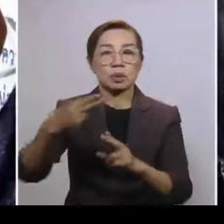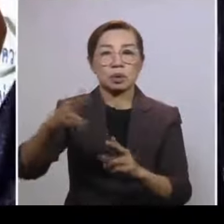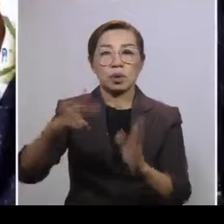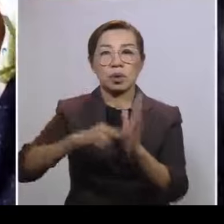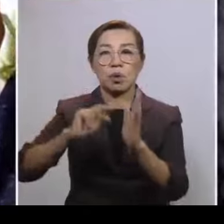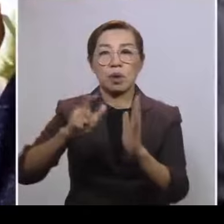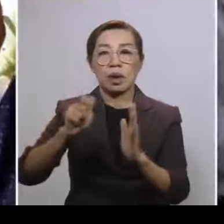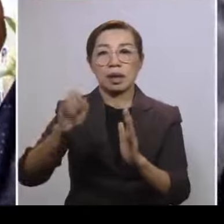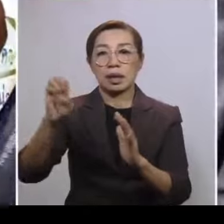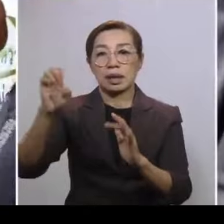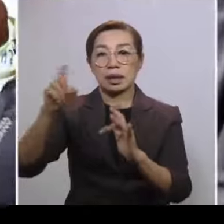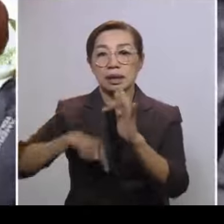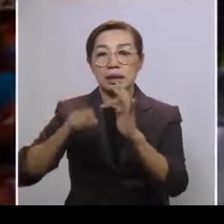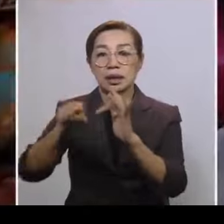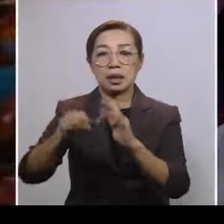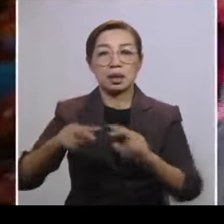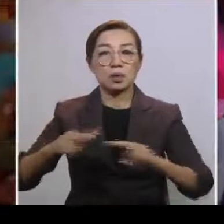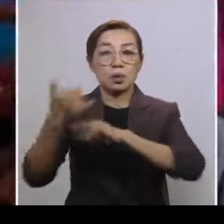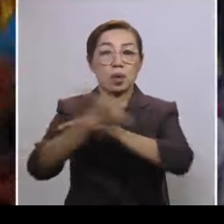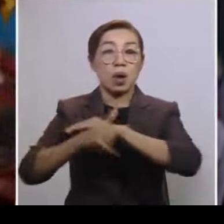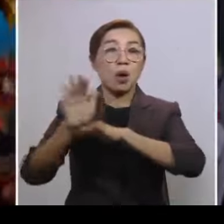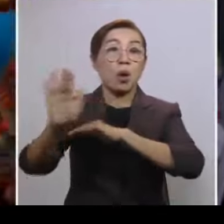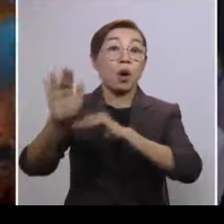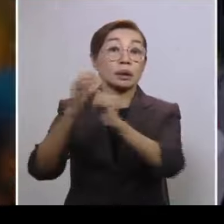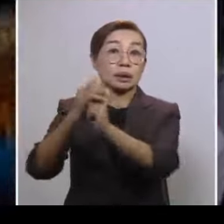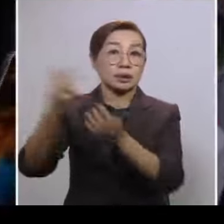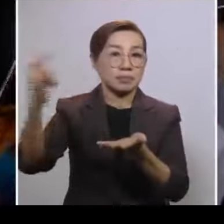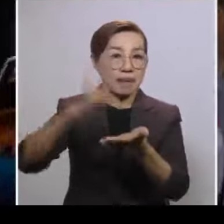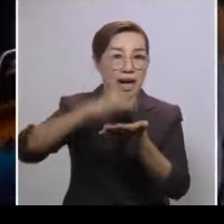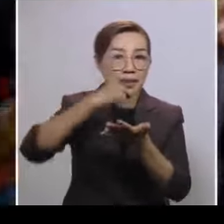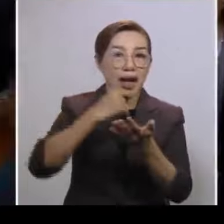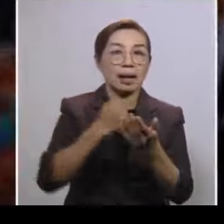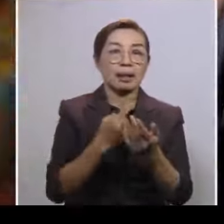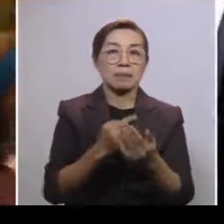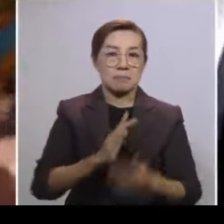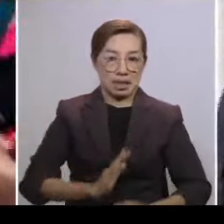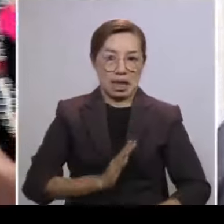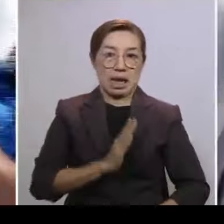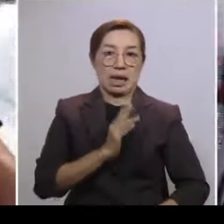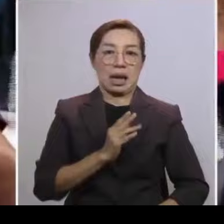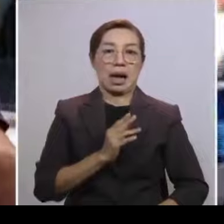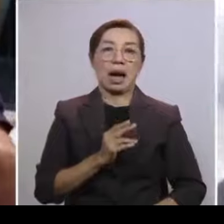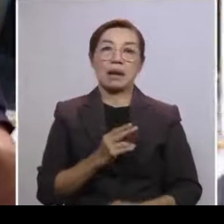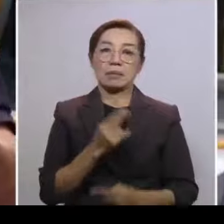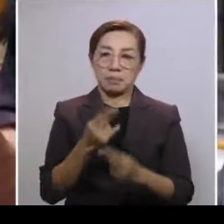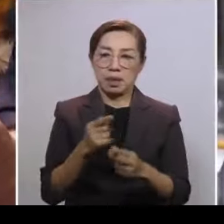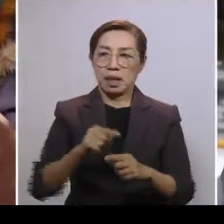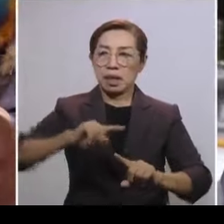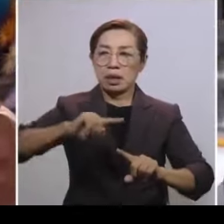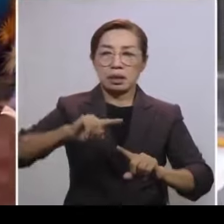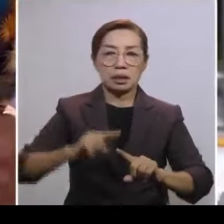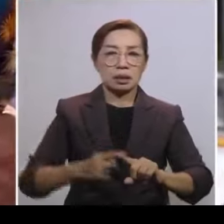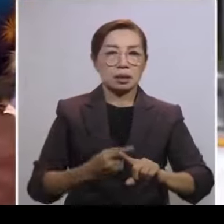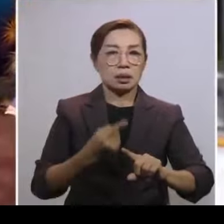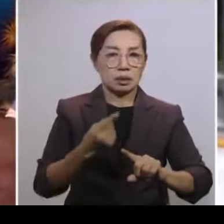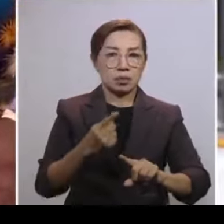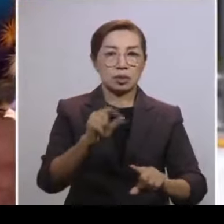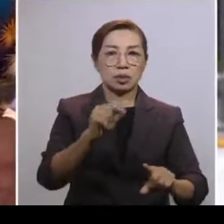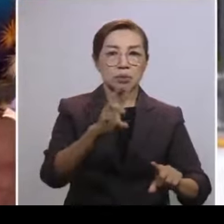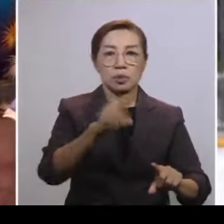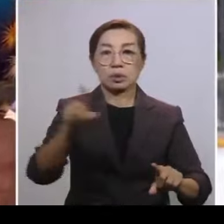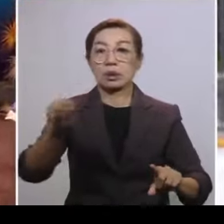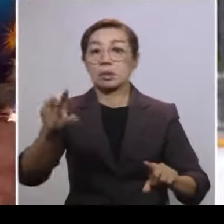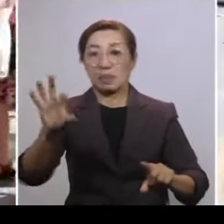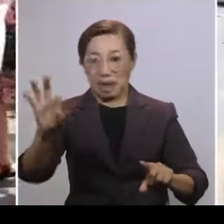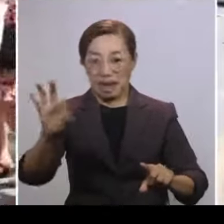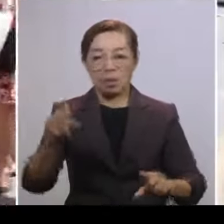รัฐมนตรีว่าการกระทรวงการต่างประเทศที่จะเยือนอ่าเดินทางมาเยือนไทยอย่างเป็นทางการระหว่างวันที่ 26-29